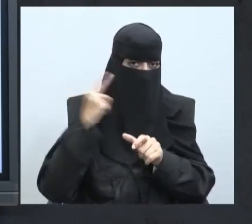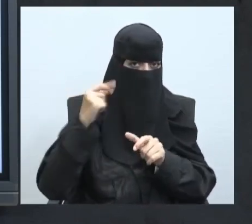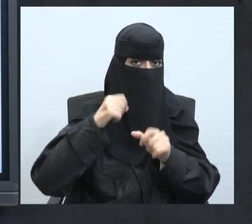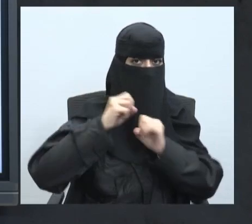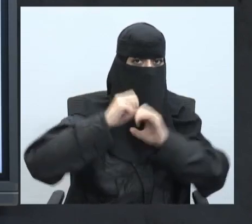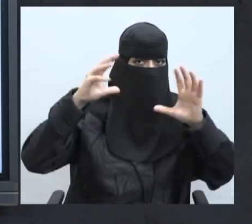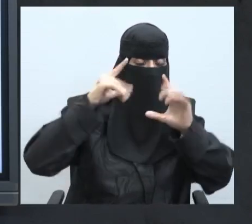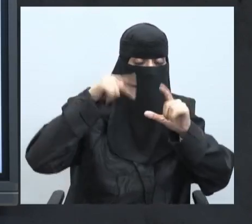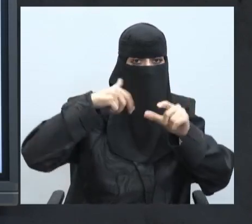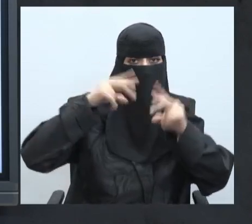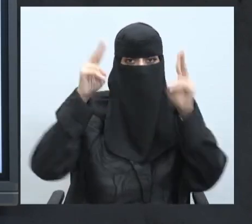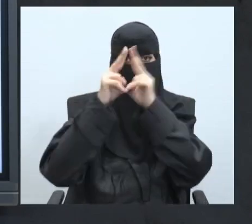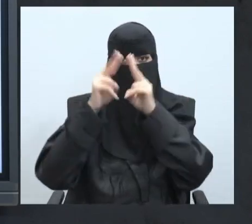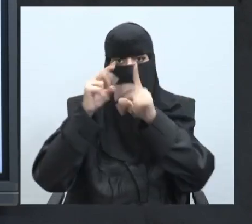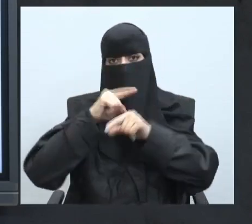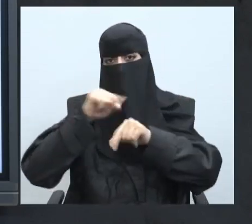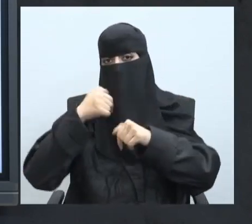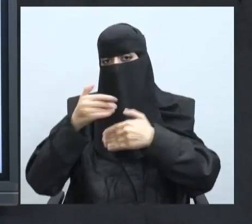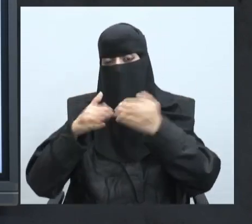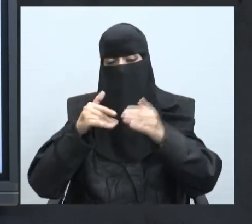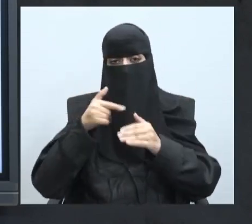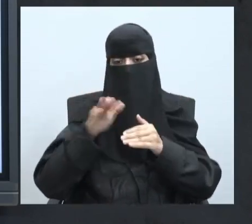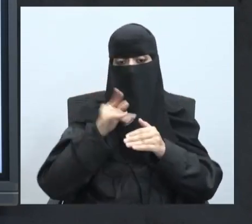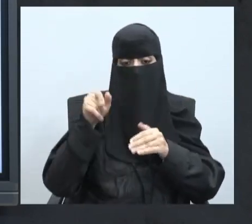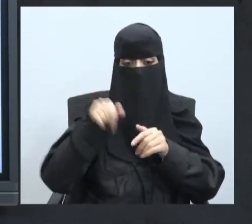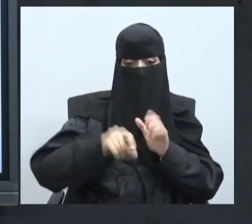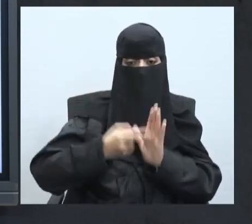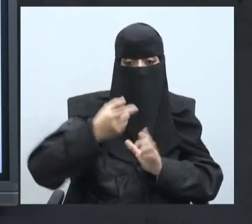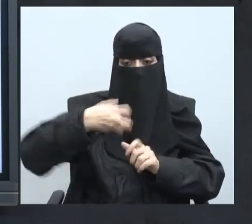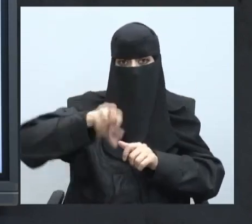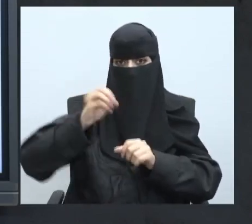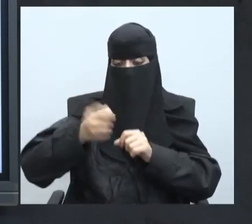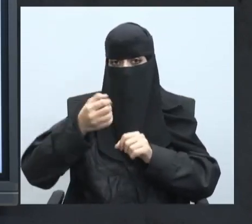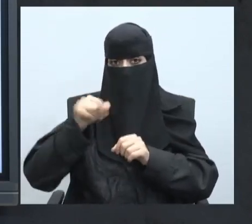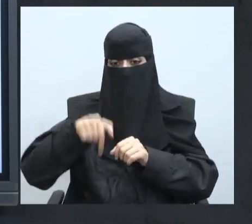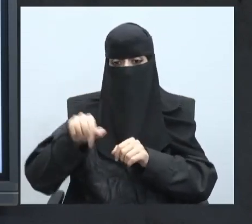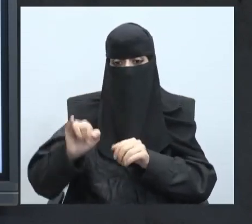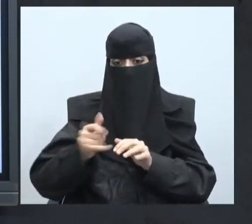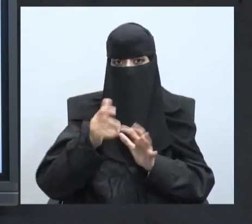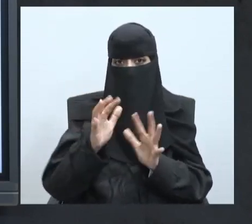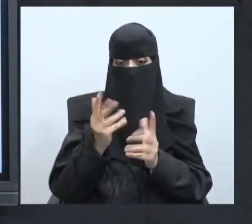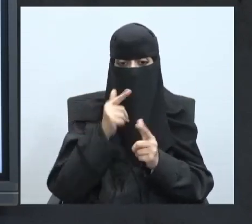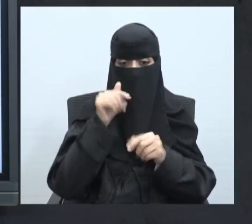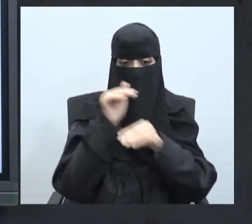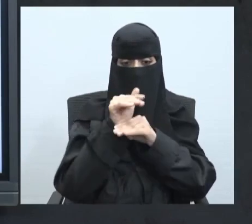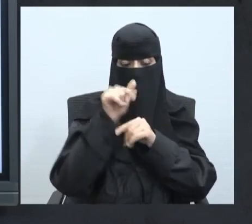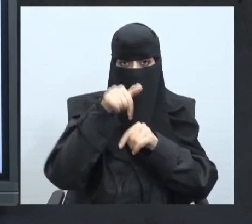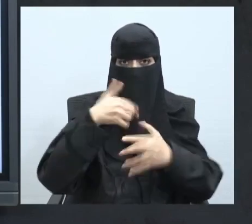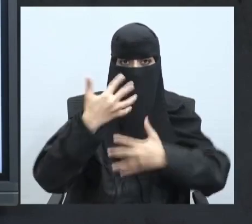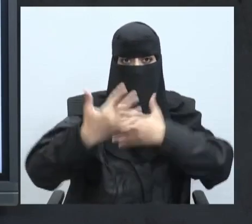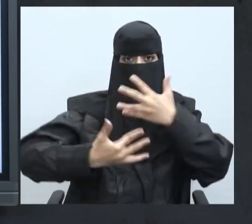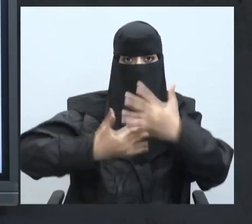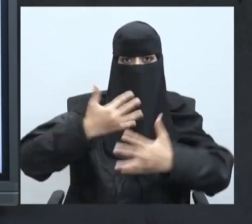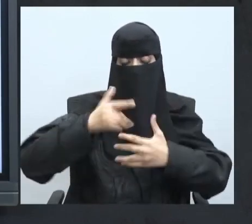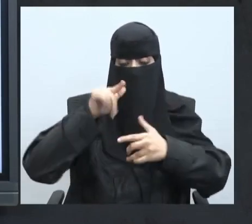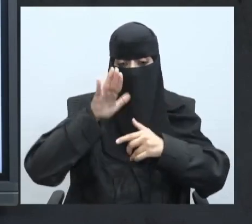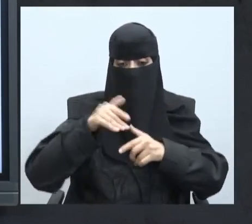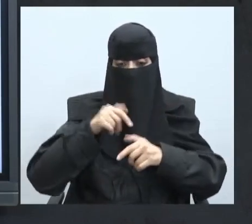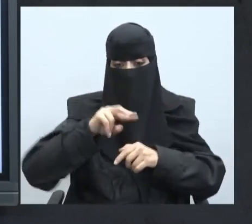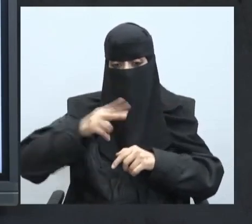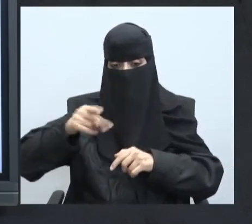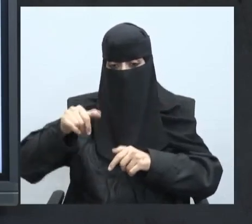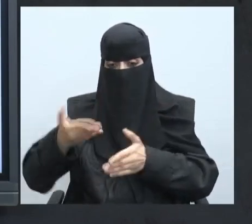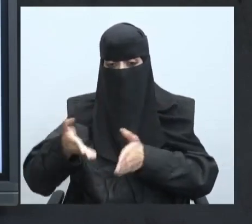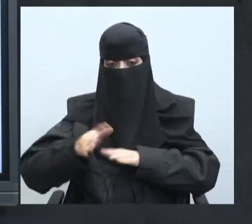نوويه الكهربائيه هي نوع واحد من الطاقه في الميكانيكيه الميكانيكيه تصنف الى اكثر